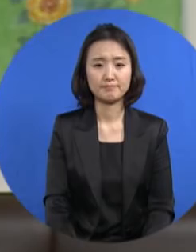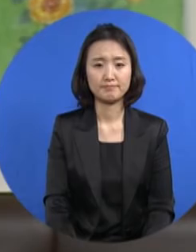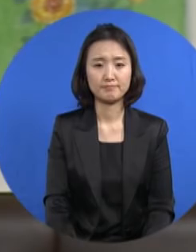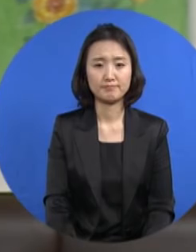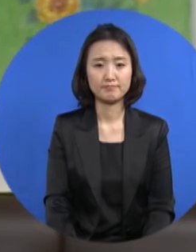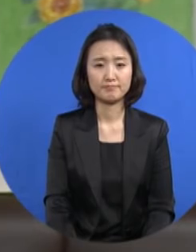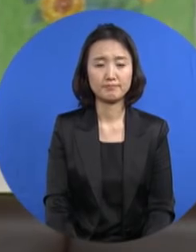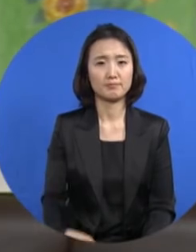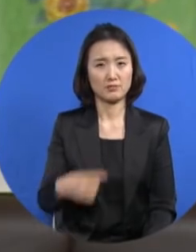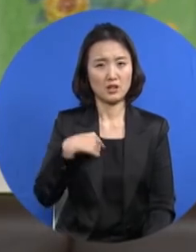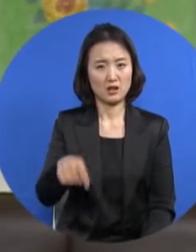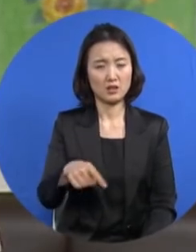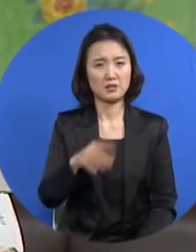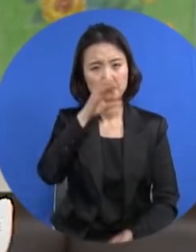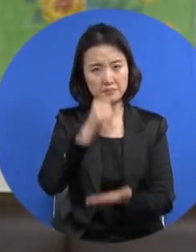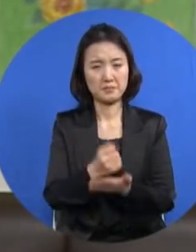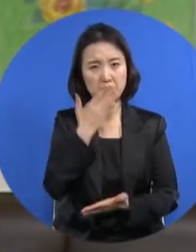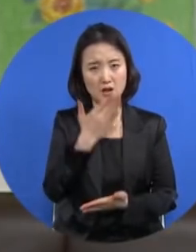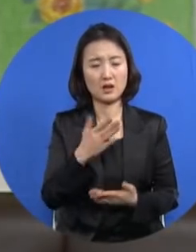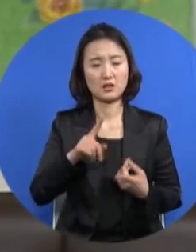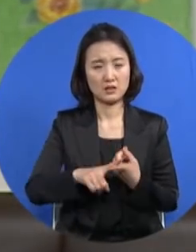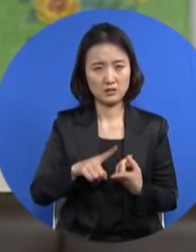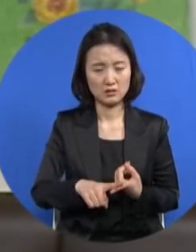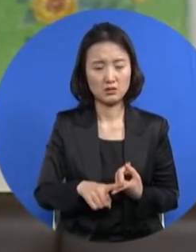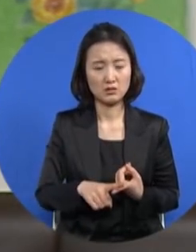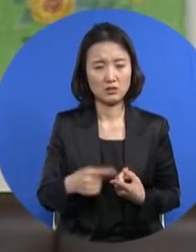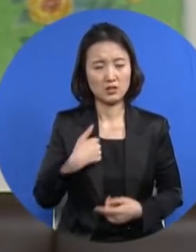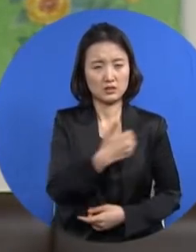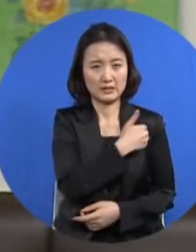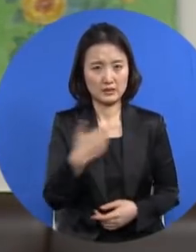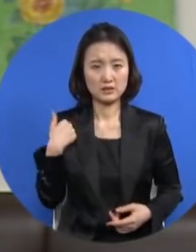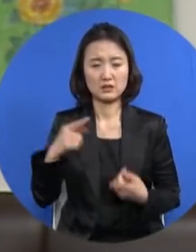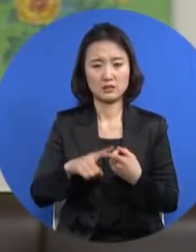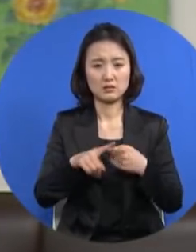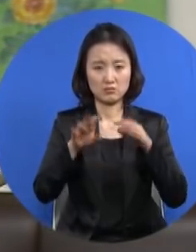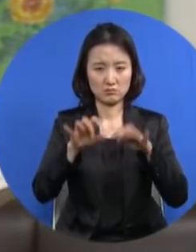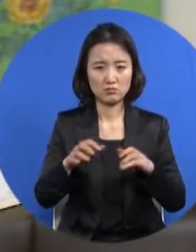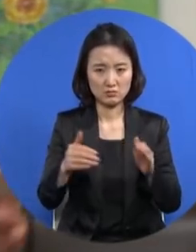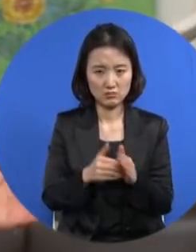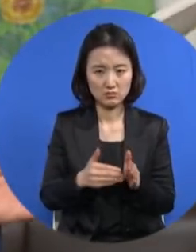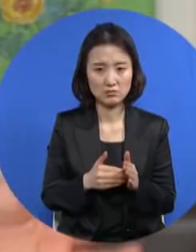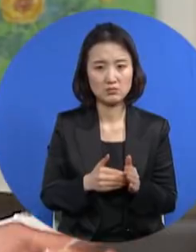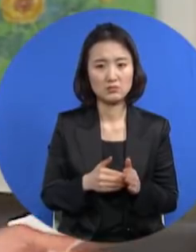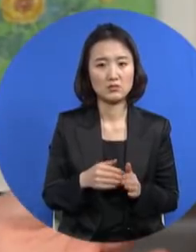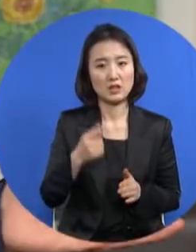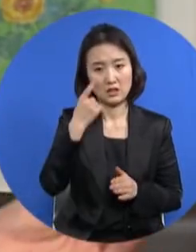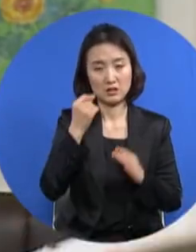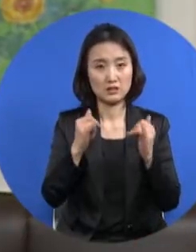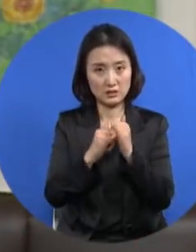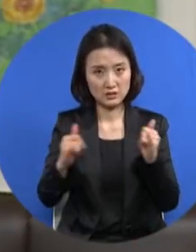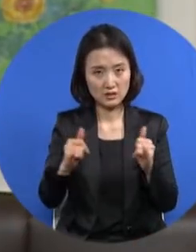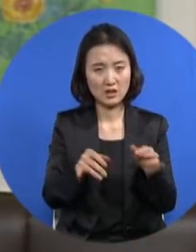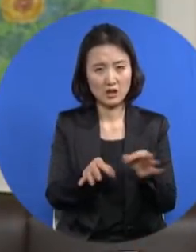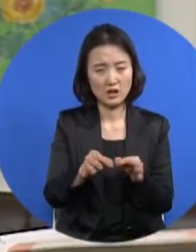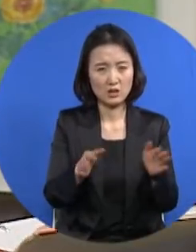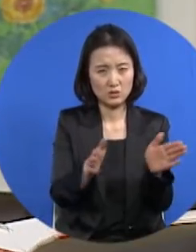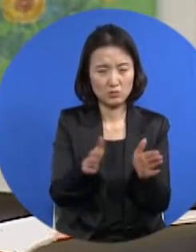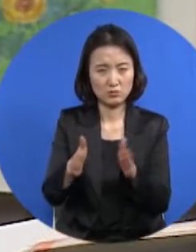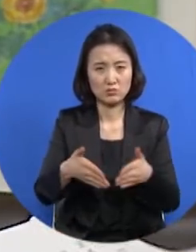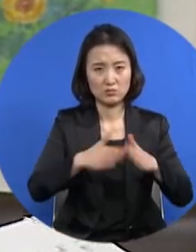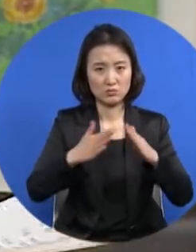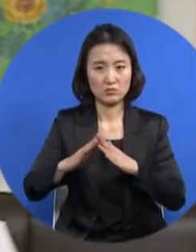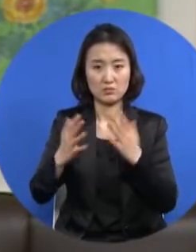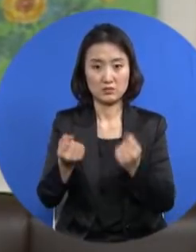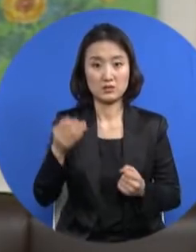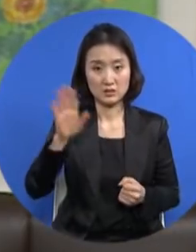적정한 인물인지에 대해서 이제 설명을 잘 했죠. 그러니까 일본인들은 조그만 식당들은 많이 하고 있지만 이렇게